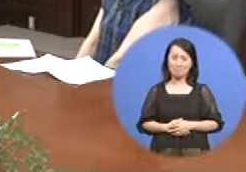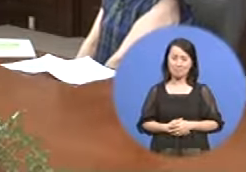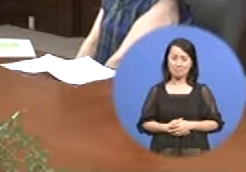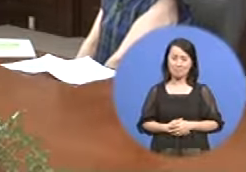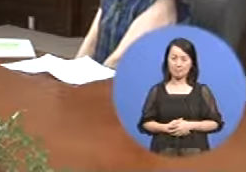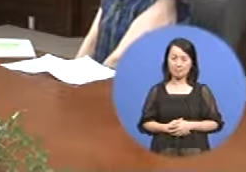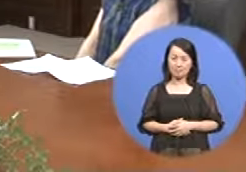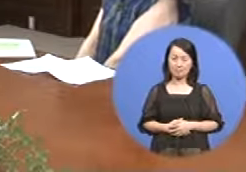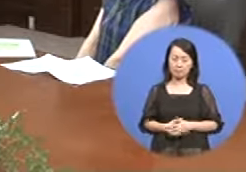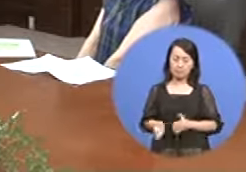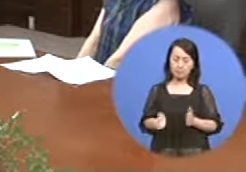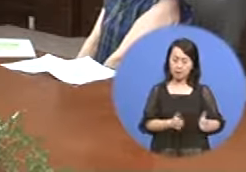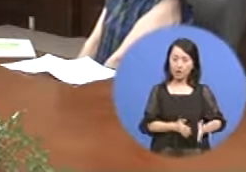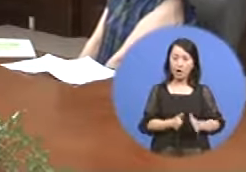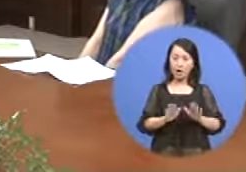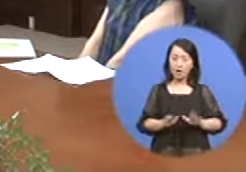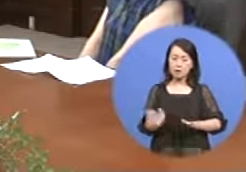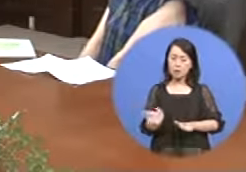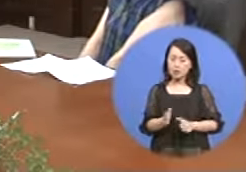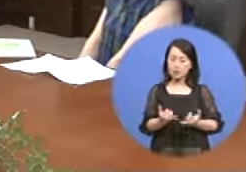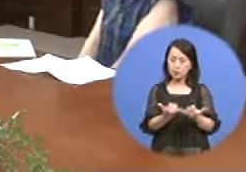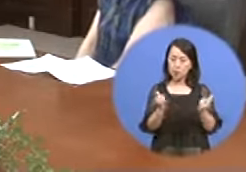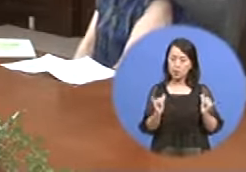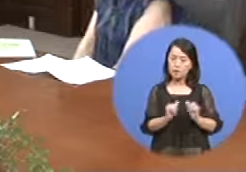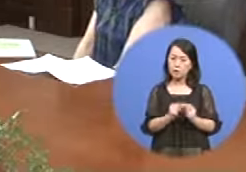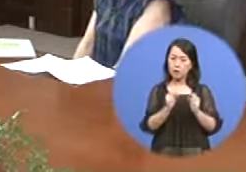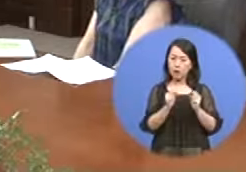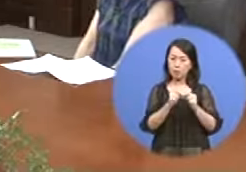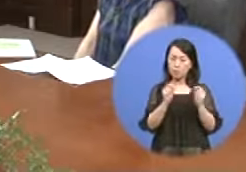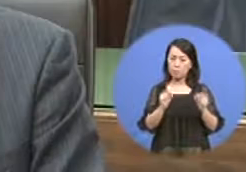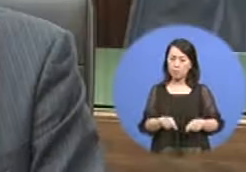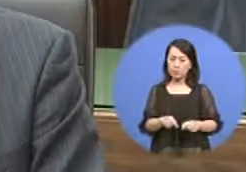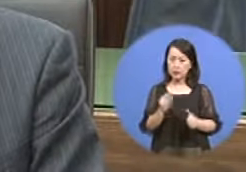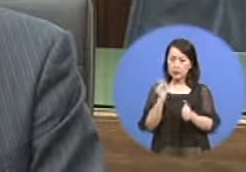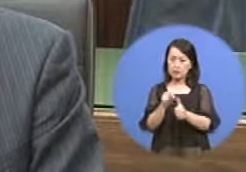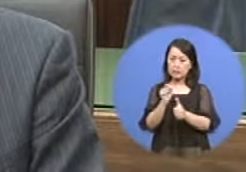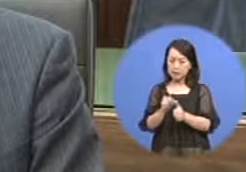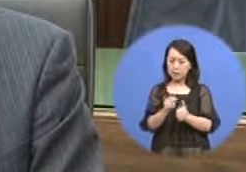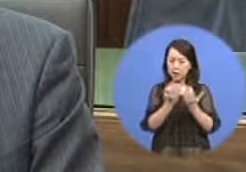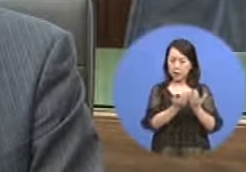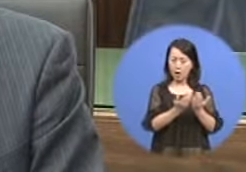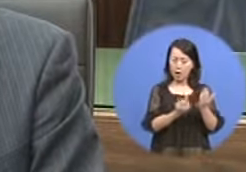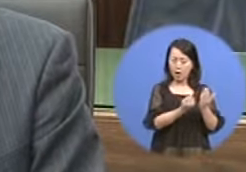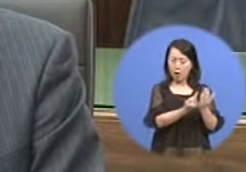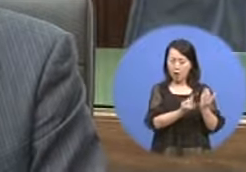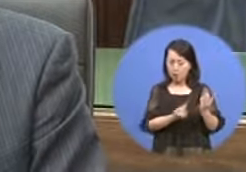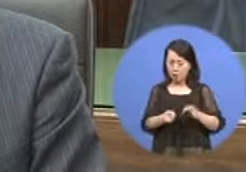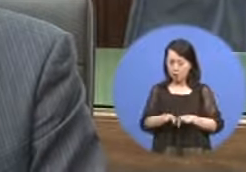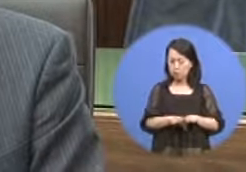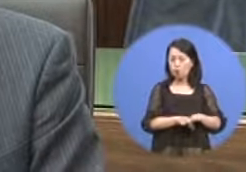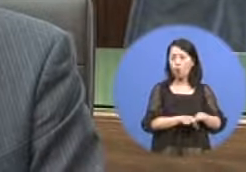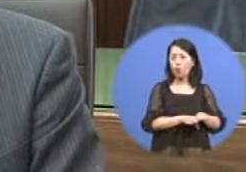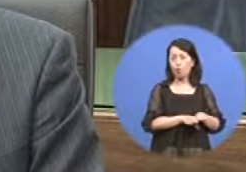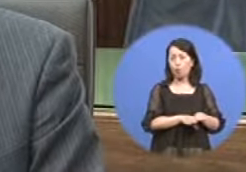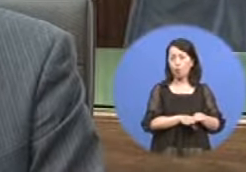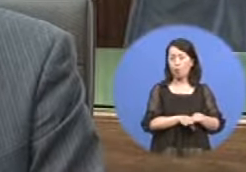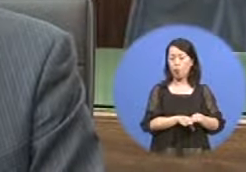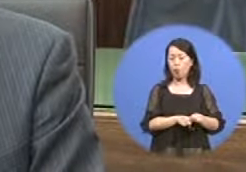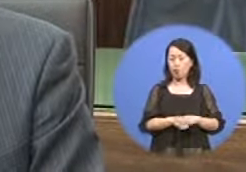今の社会問題ともなっています、 うん、そうですね、 いじめ不登校なんですね。 和歌山県で私はまだ記憶がありますけ